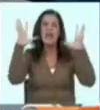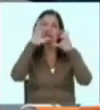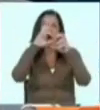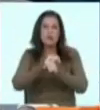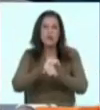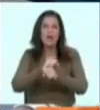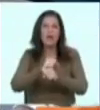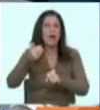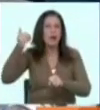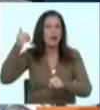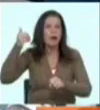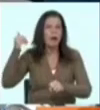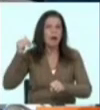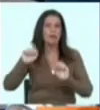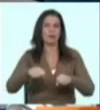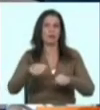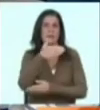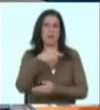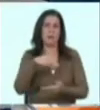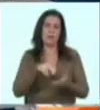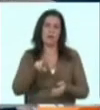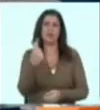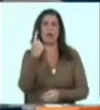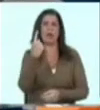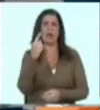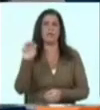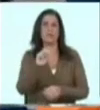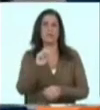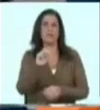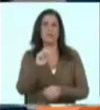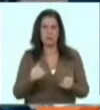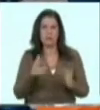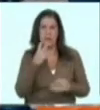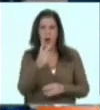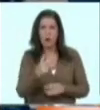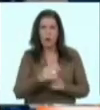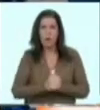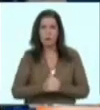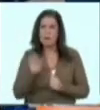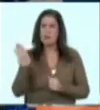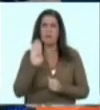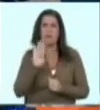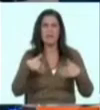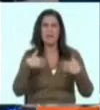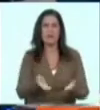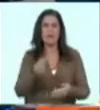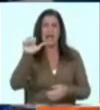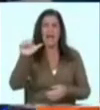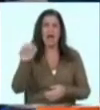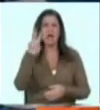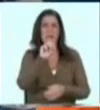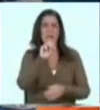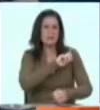הוא רק אחד. ובסוף, מה אנחנו רואים? שכן הפקרתם אותנו, שנתניהו נותן לאבי מעוז סמכות כל כך משמעותית, קורע אותה